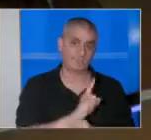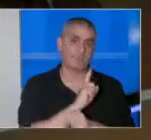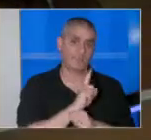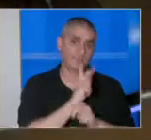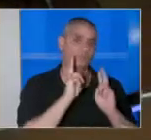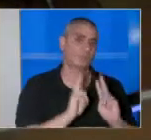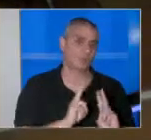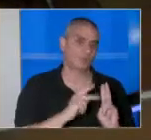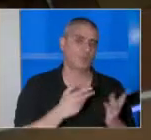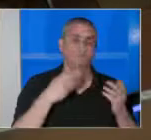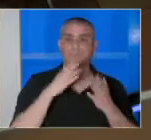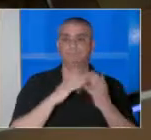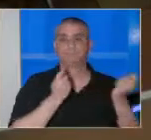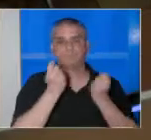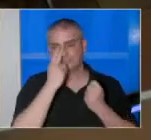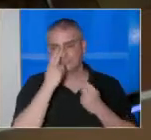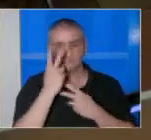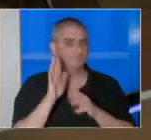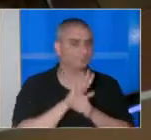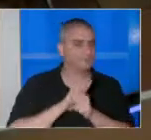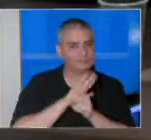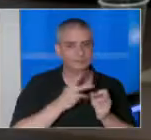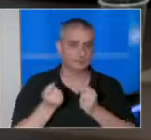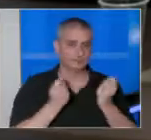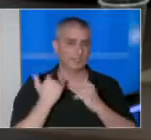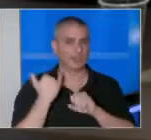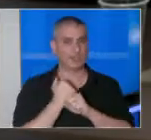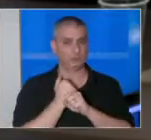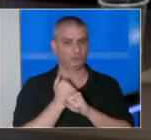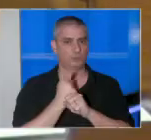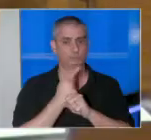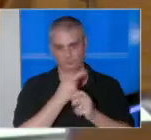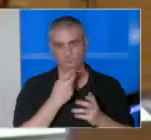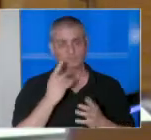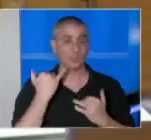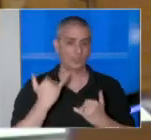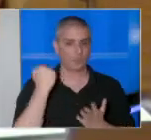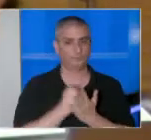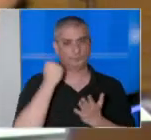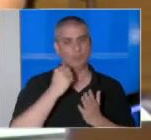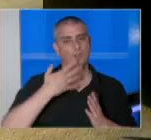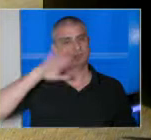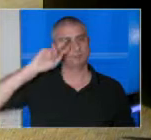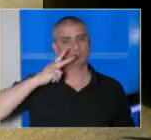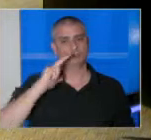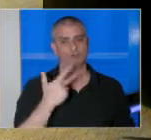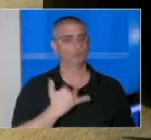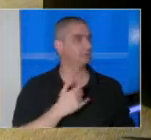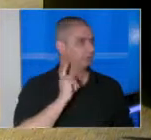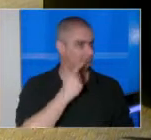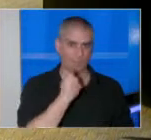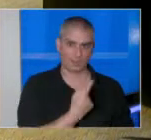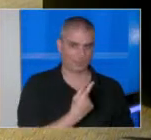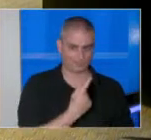זה תקוע. מאחורי הקלעים נעשים ניסיונות להביא אישור החוק הזה עוד הלילה בקריאה השנייה והשלישית. כן, צריך